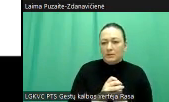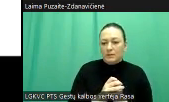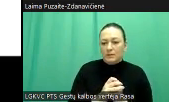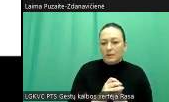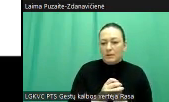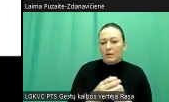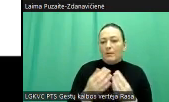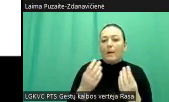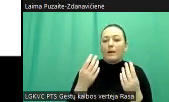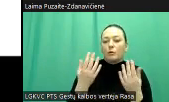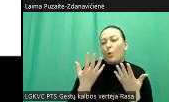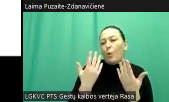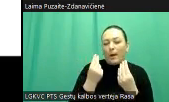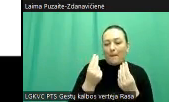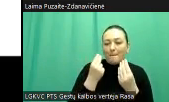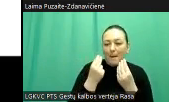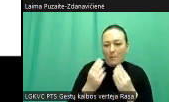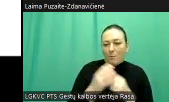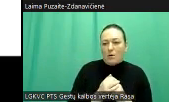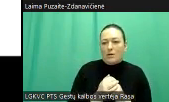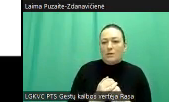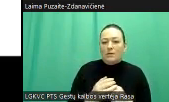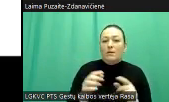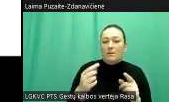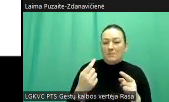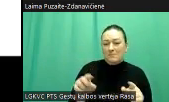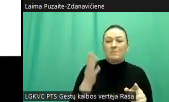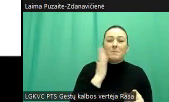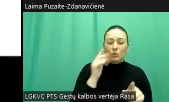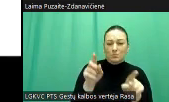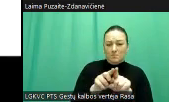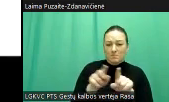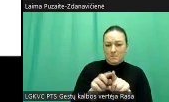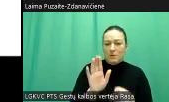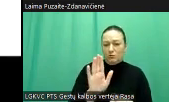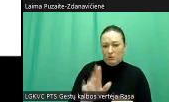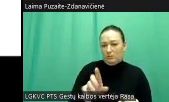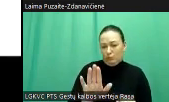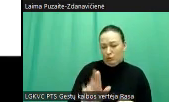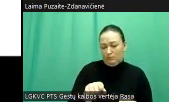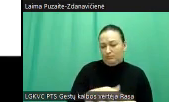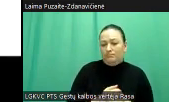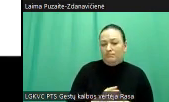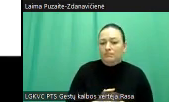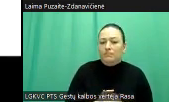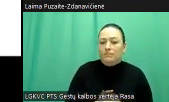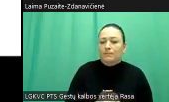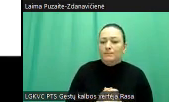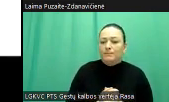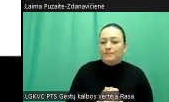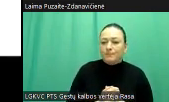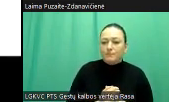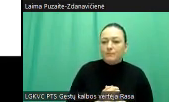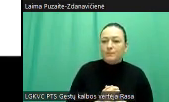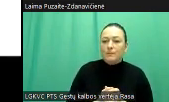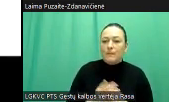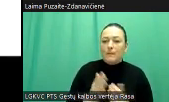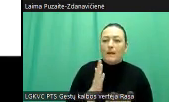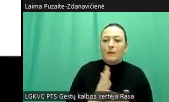tarpdalykinę temą. Tai principas tikrai bus toks panašus kaip ir prototipė, tai yra